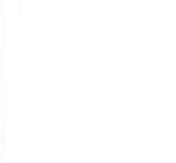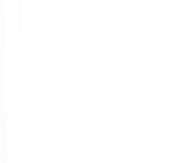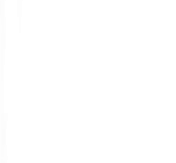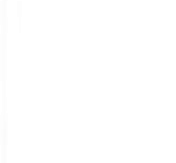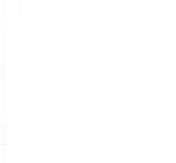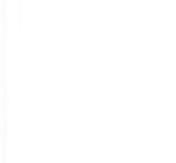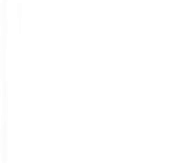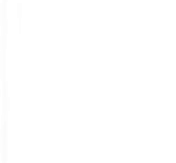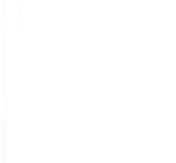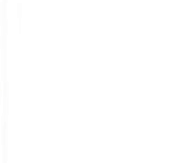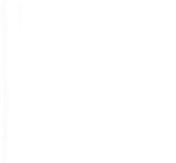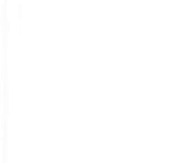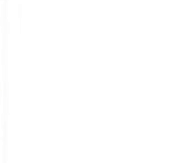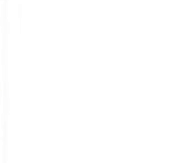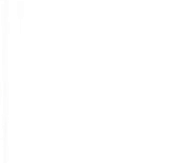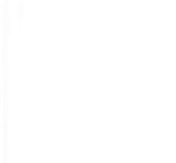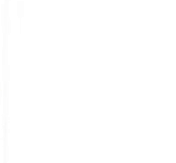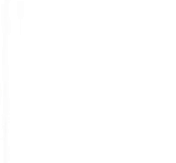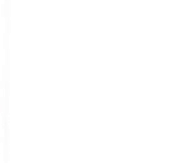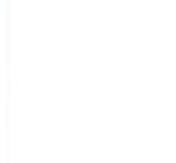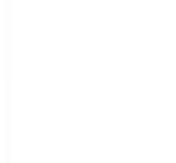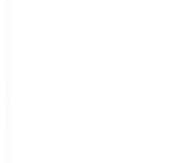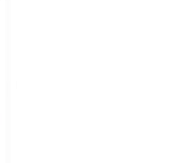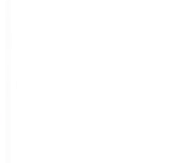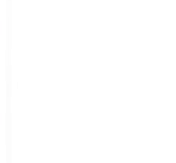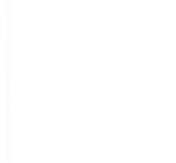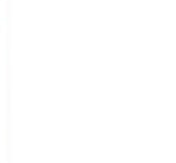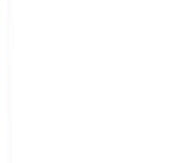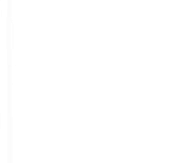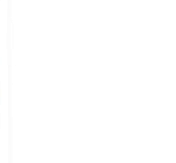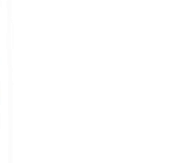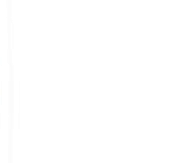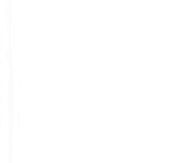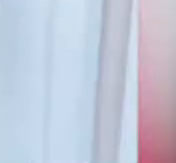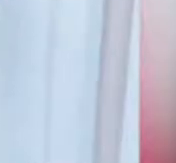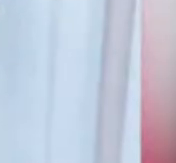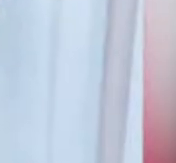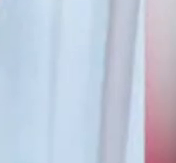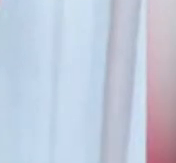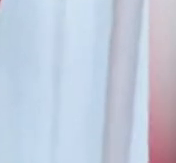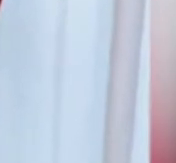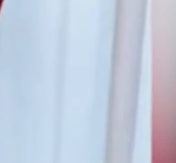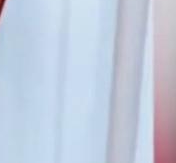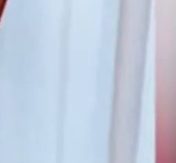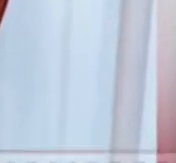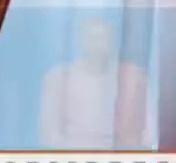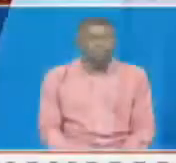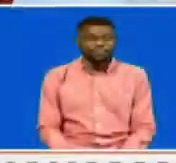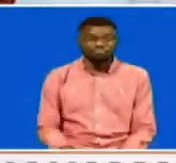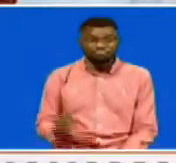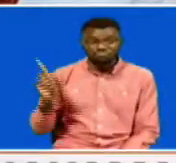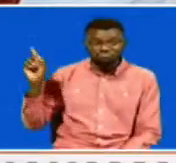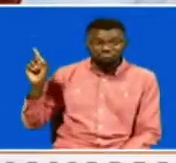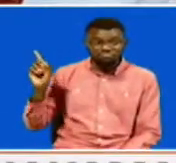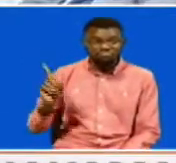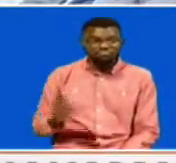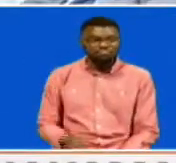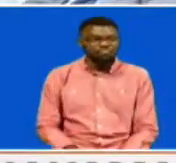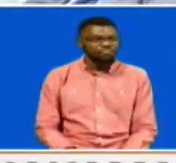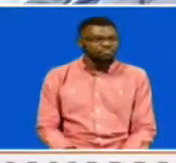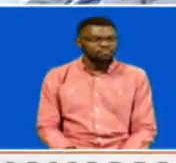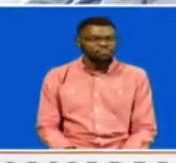na makatibu waandamizi watakaofanya kazi katika afisi yake, wakiwemo Anne Wanjiku Mwangi, Edwin